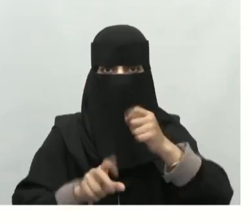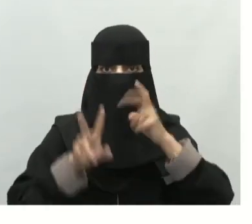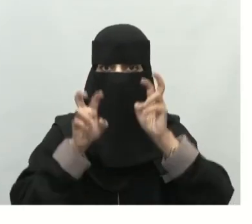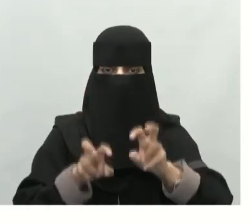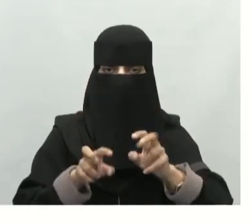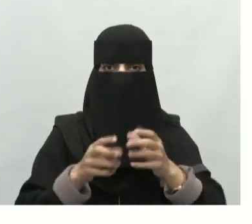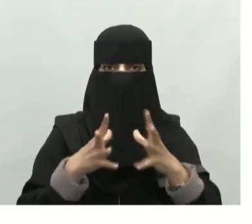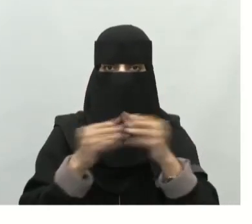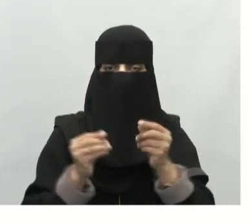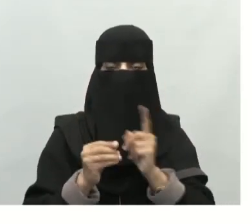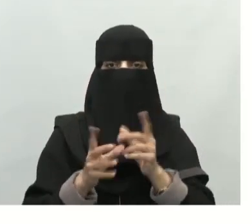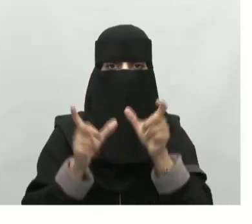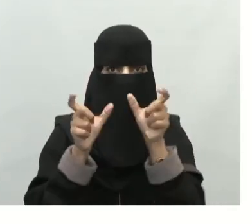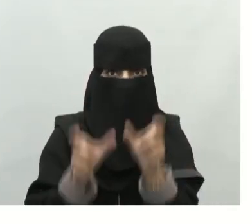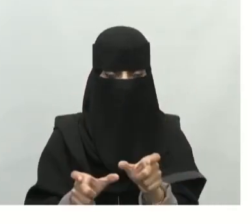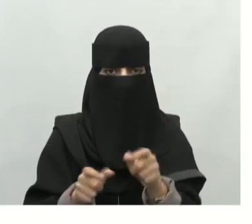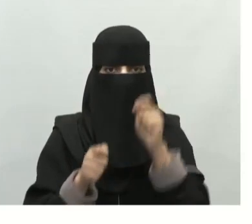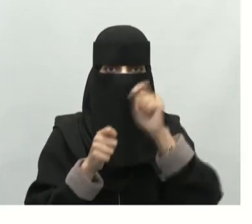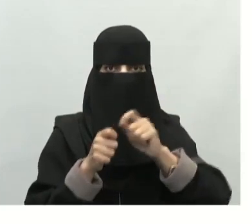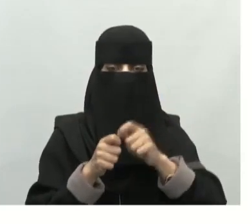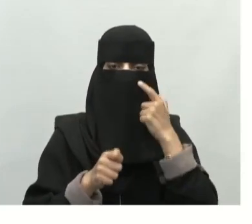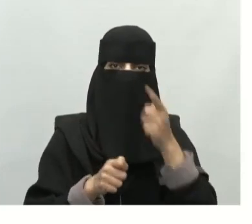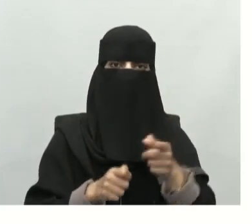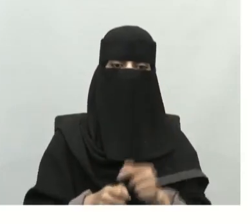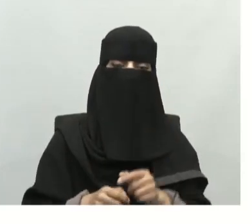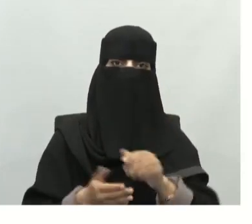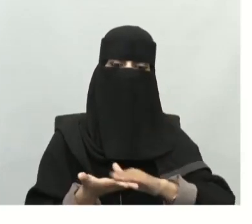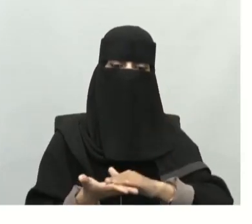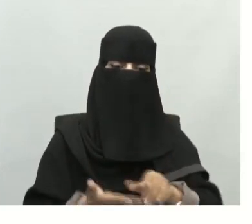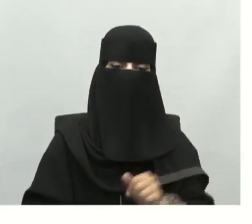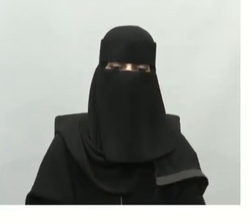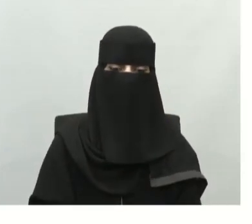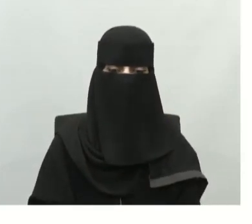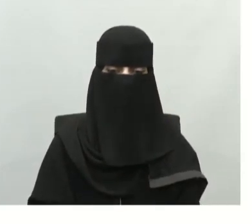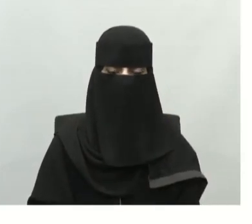من الانقراض والحفاظ على المخلوقات الحيه في بيئتنا